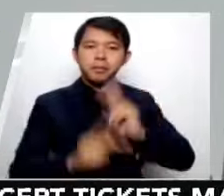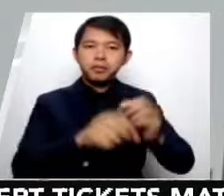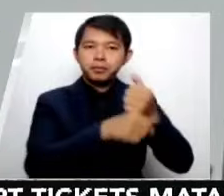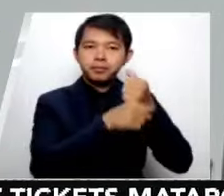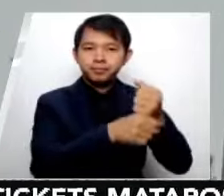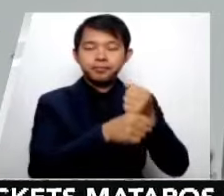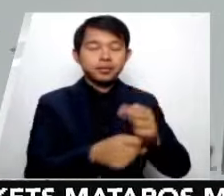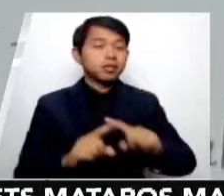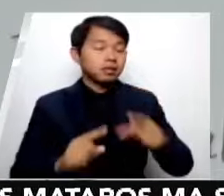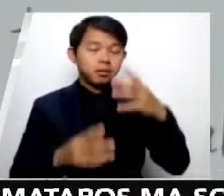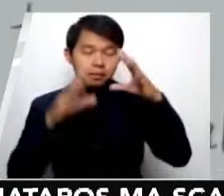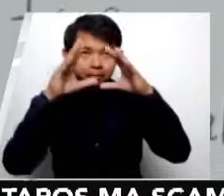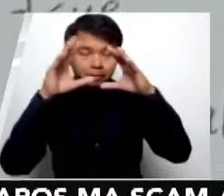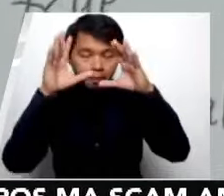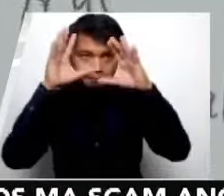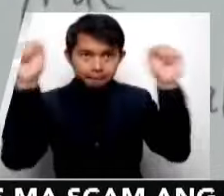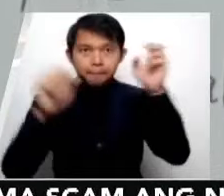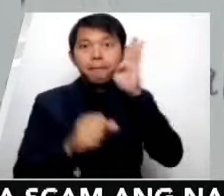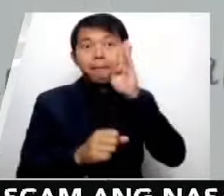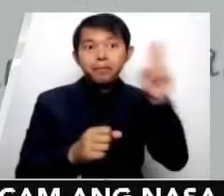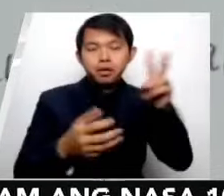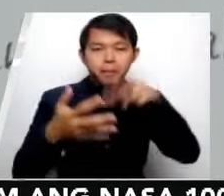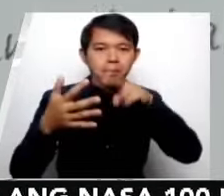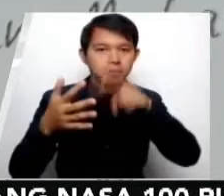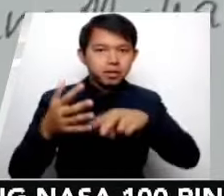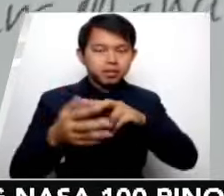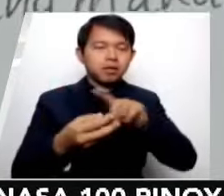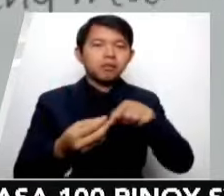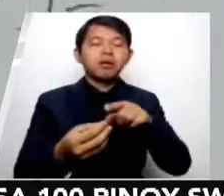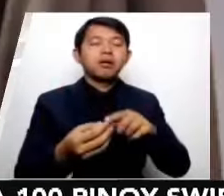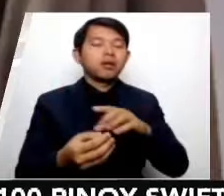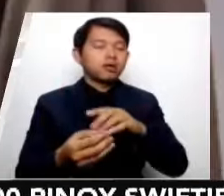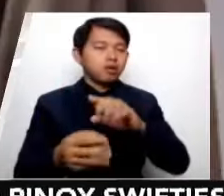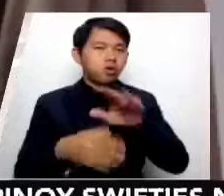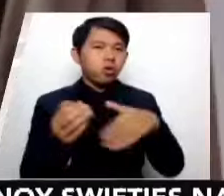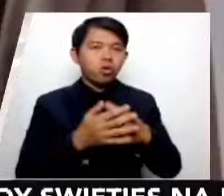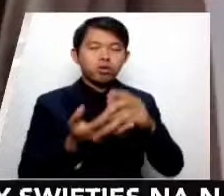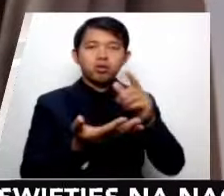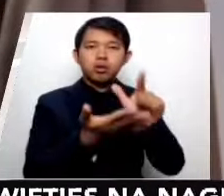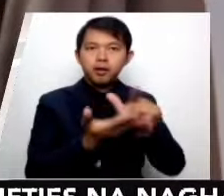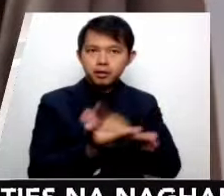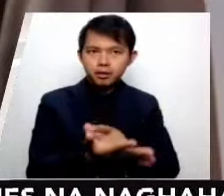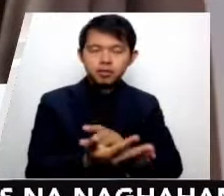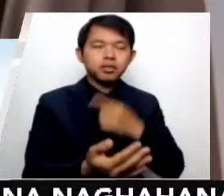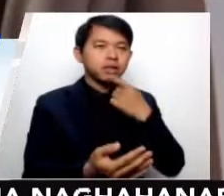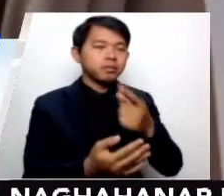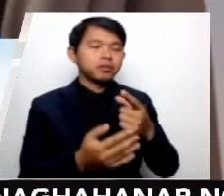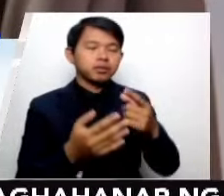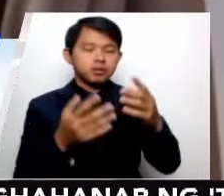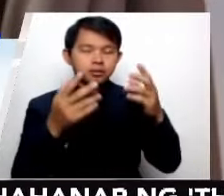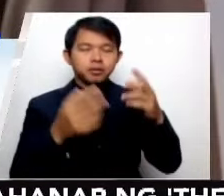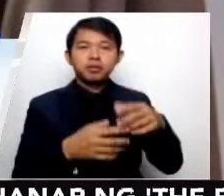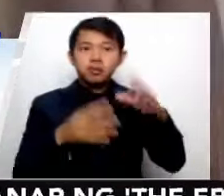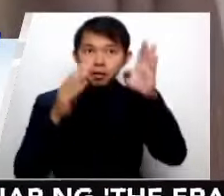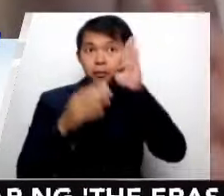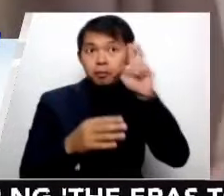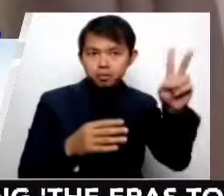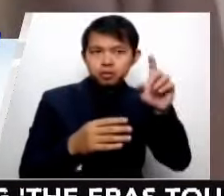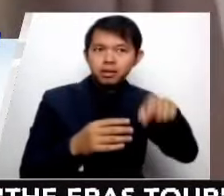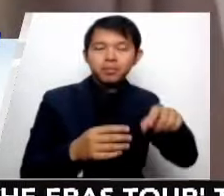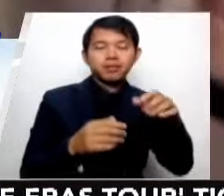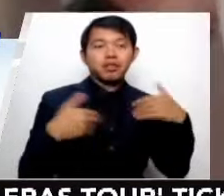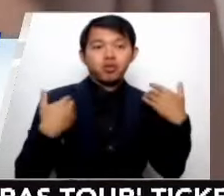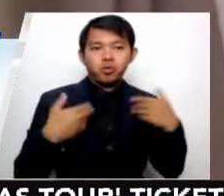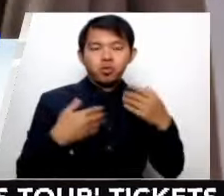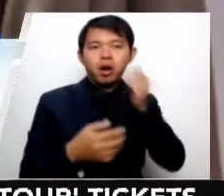liham at sinagot ang ilang issue. Dagdag ng Pangulo, dapat malaman ng kabataan ang parehong panig ng